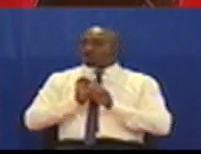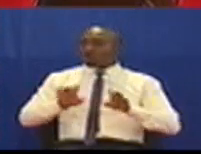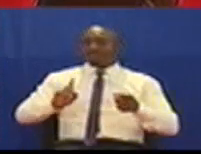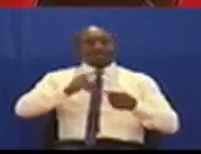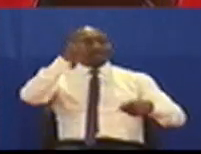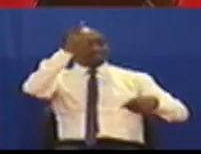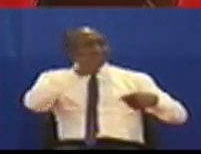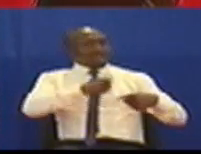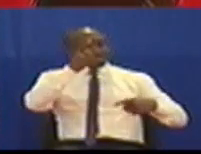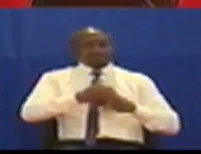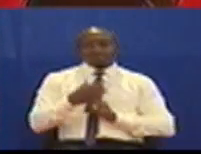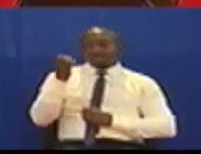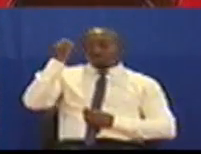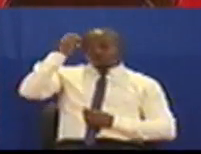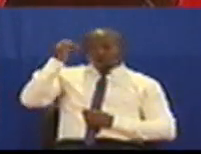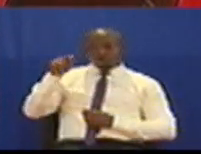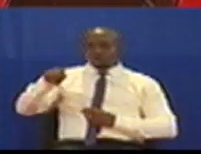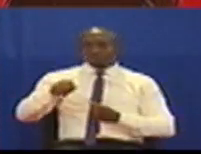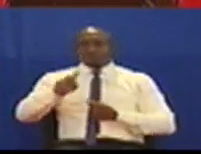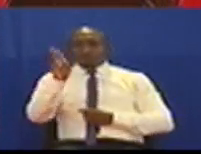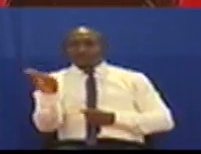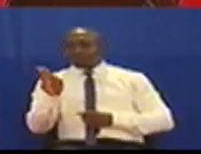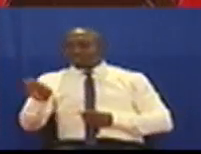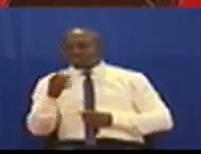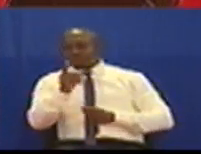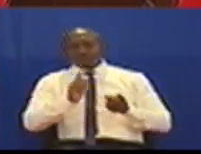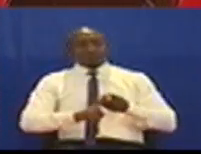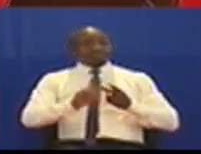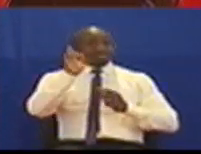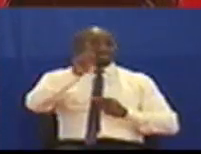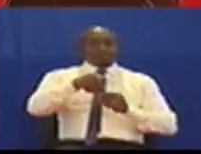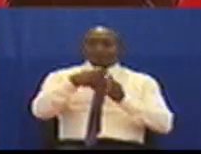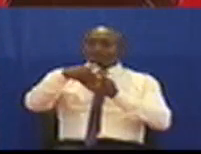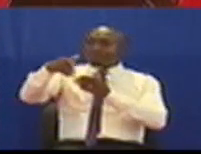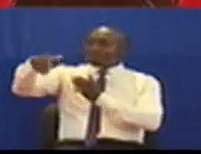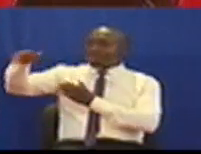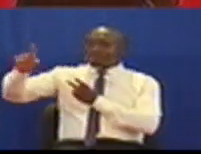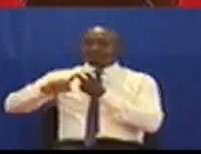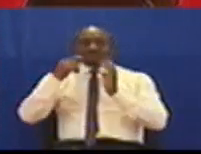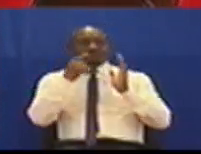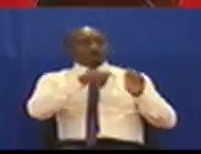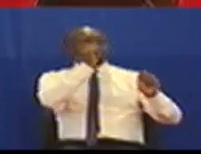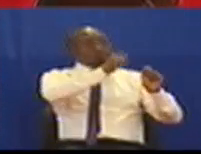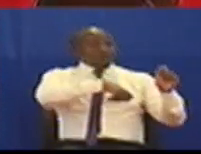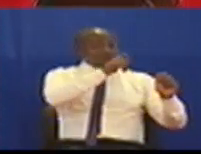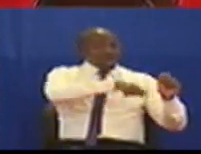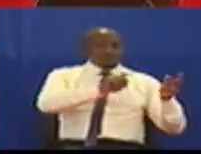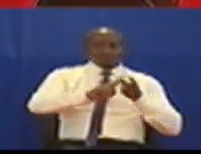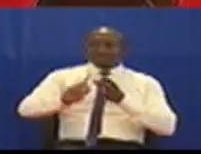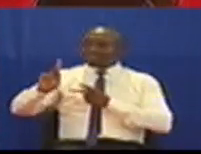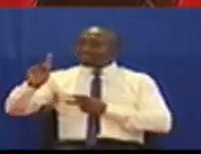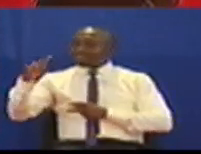sana, na ugonjwa huu hasa kwenye halmashauri hizi ambazo ziko pembezoni huko, kwa mfano Mtwara kule